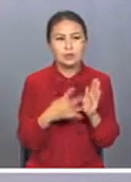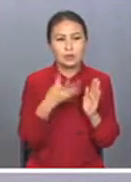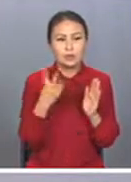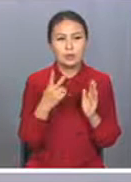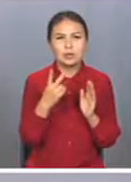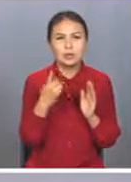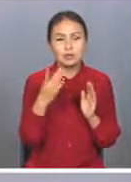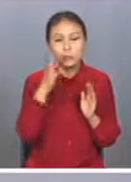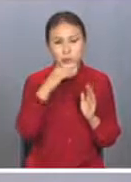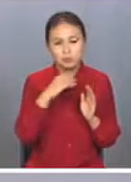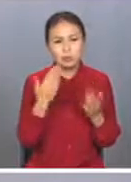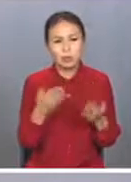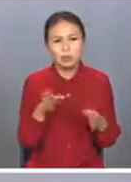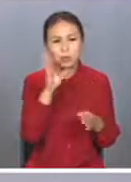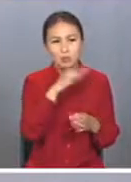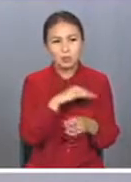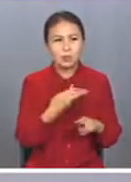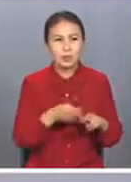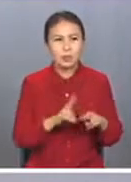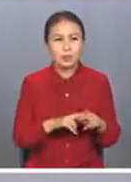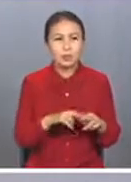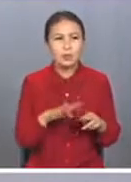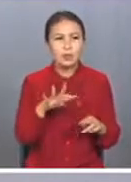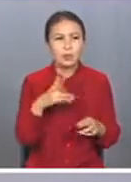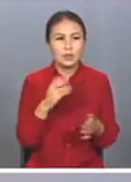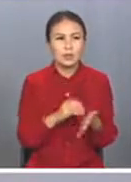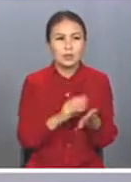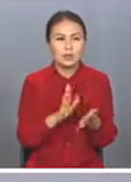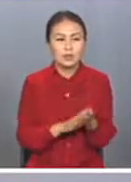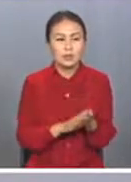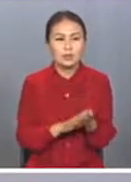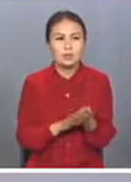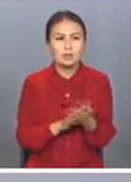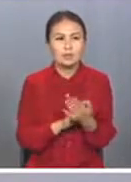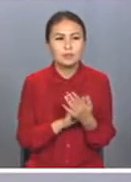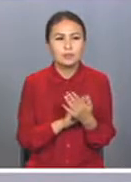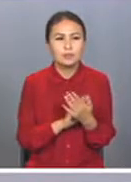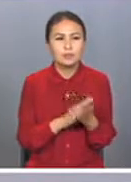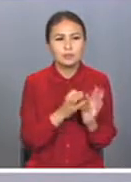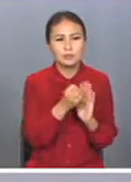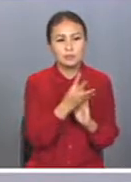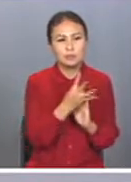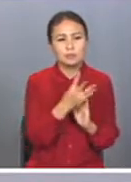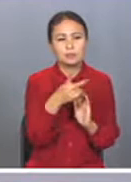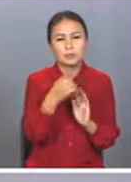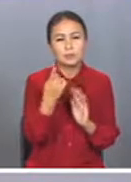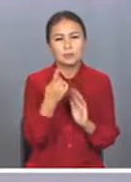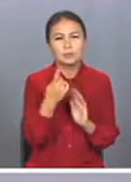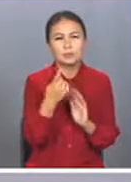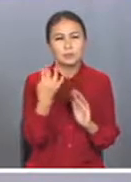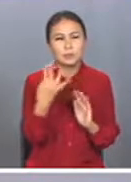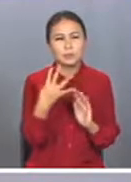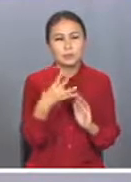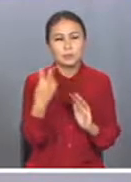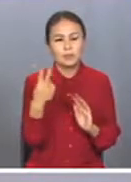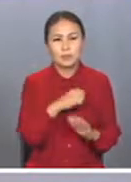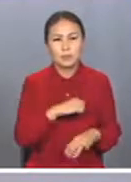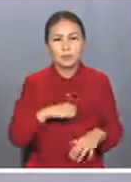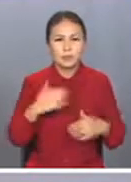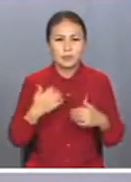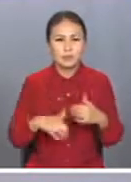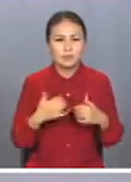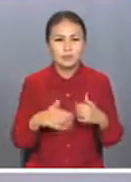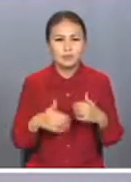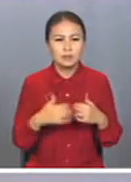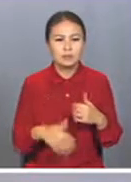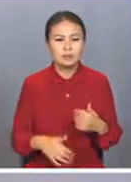Ärine. Demek 42 sanı yazıp koyayık. 14'ün de 21'ün de en kişi ortağı eselegi